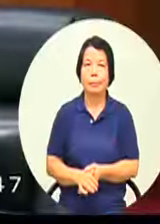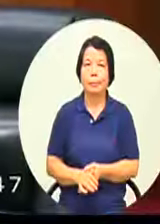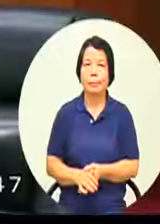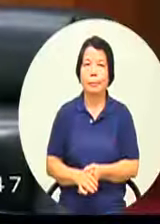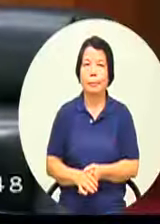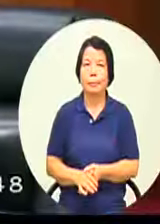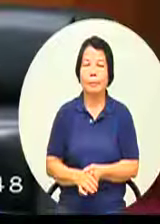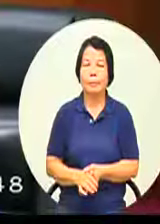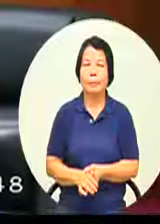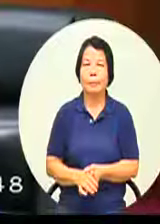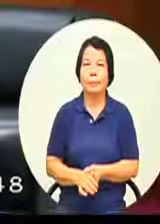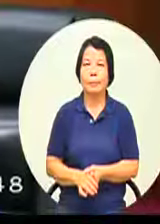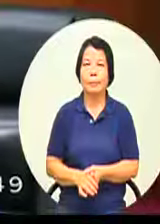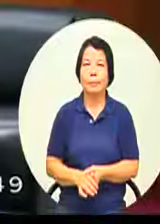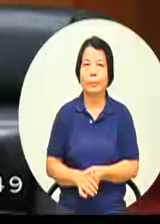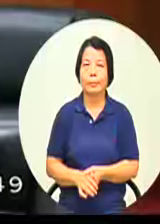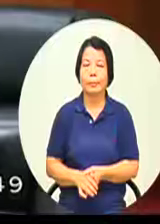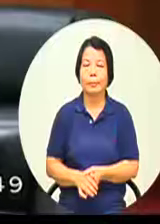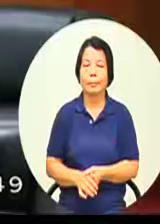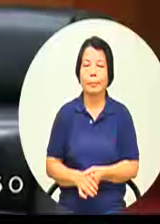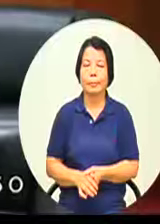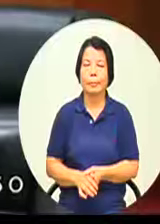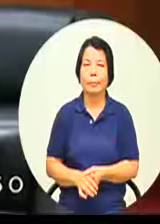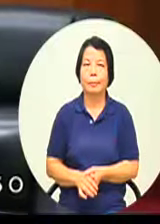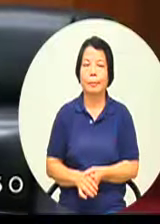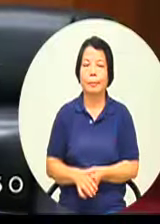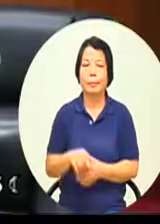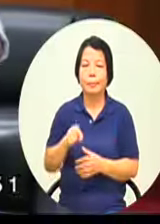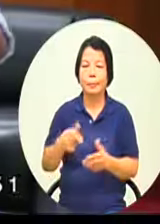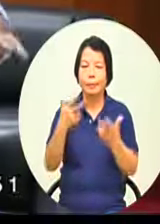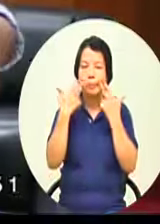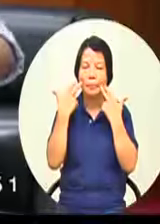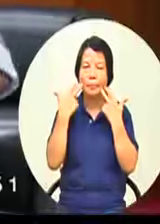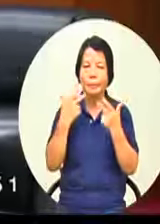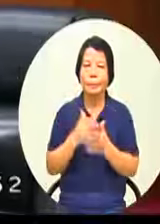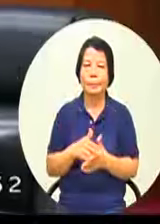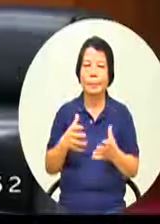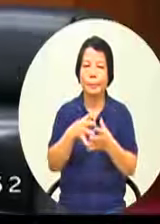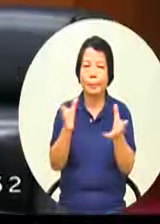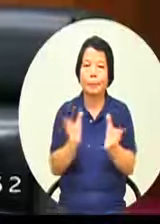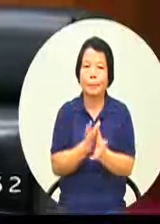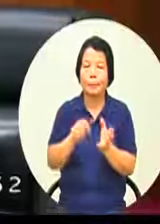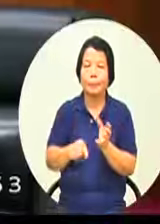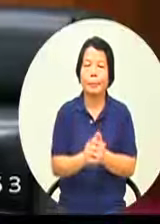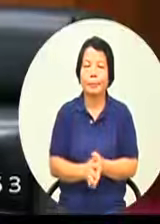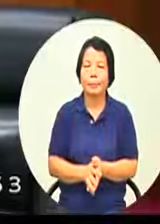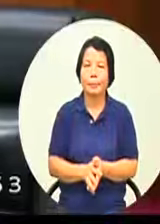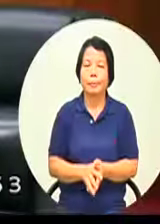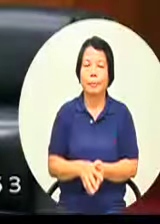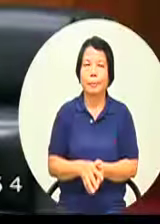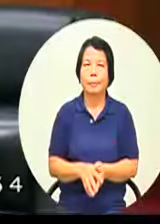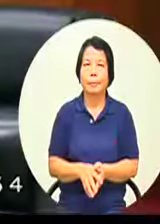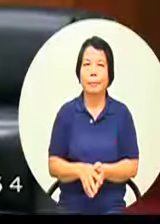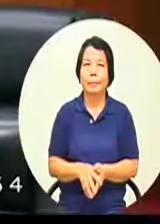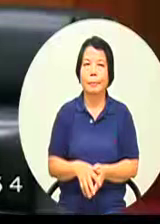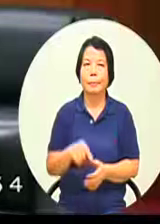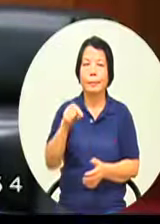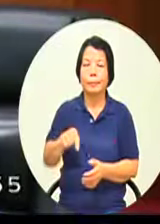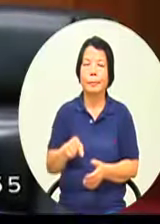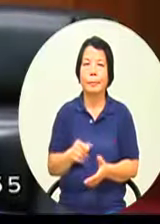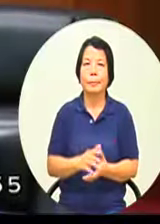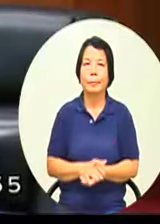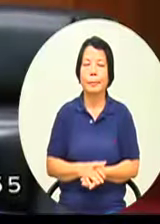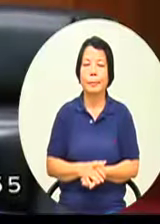哈。像我们玛雅里这个部落就靠近底下就是南子仙溪，这一次